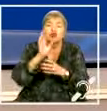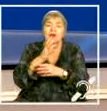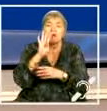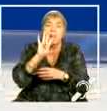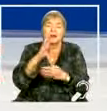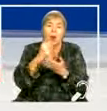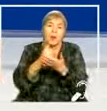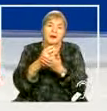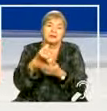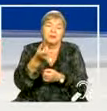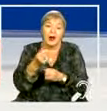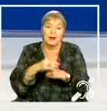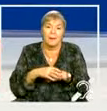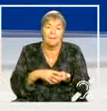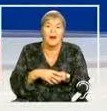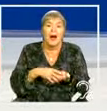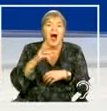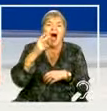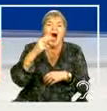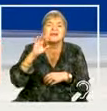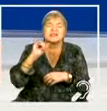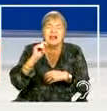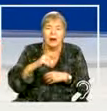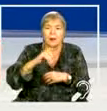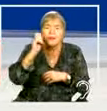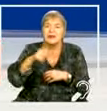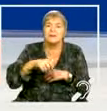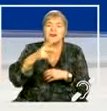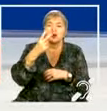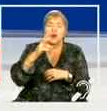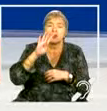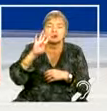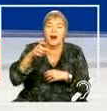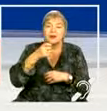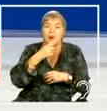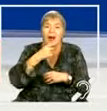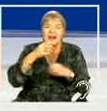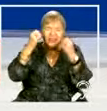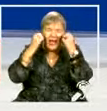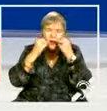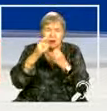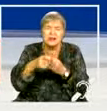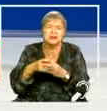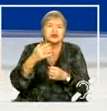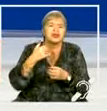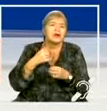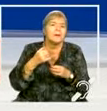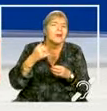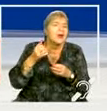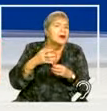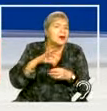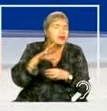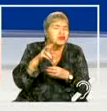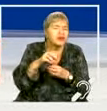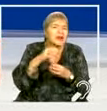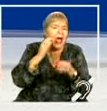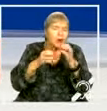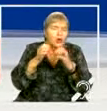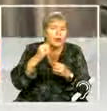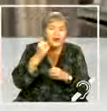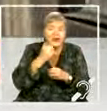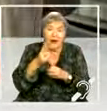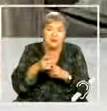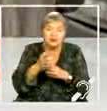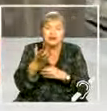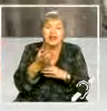Omar Haysam, sirianul condamnat la peste 24 de ani de închisoare pentru terorism și infracțiuni economice, cere eliberarea condiționată.